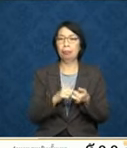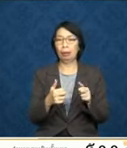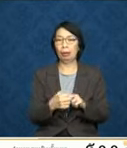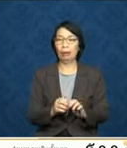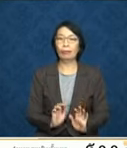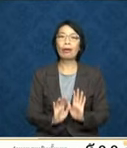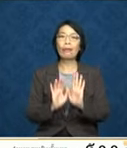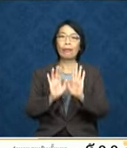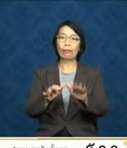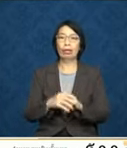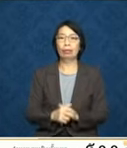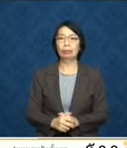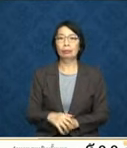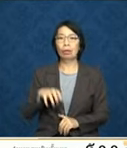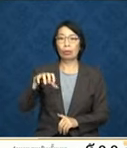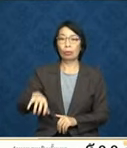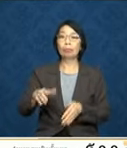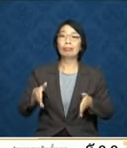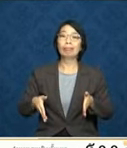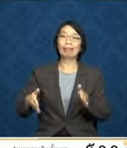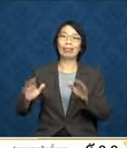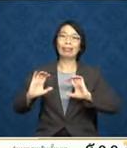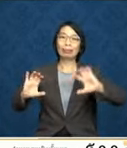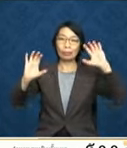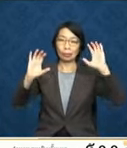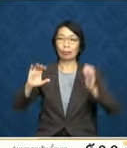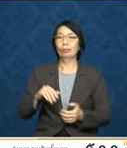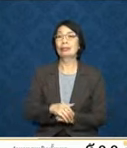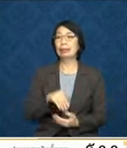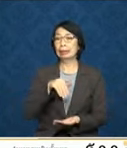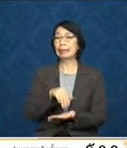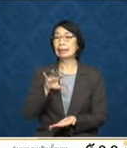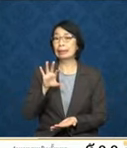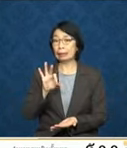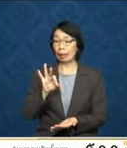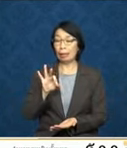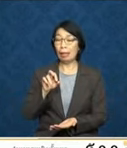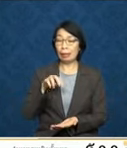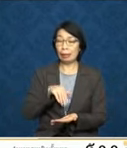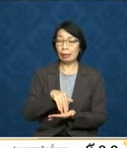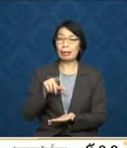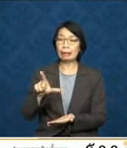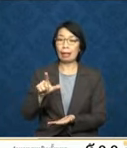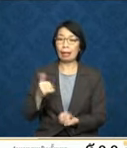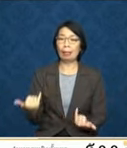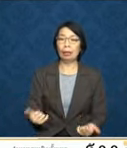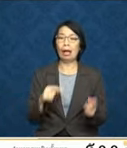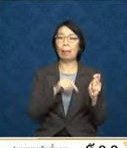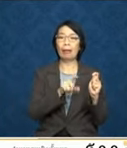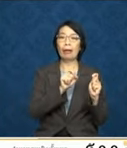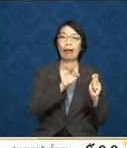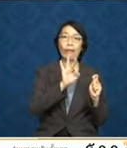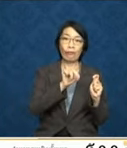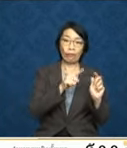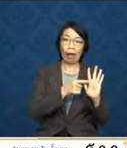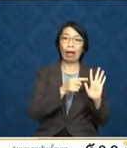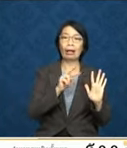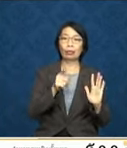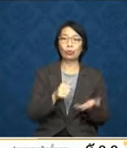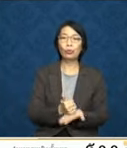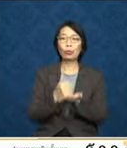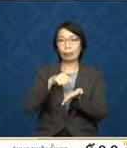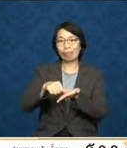างหมวดทางหลวงแขวงทางหลวงที่3จังหวัดเชียงใหม่เข้าไปปรับปรุงแก้ไขด้วยเช่นกันครับ